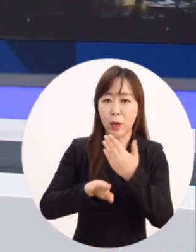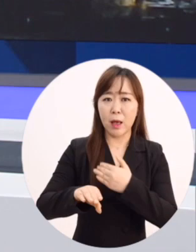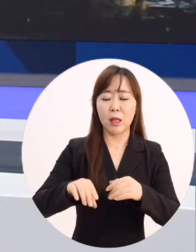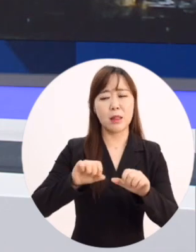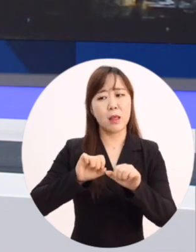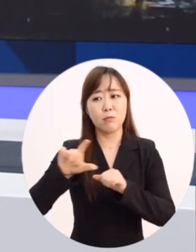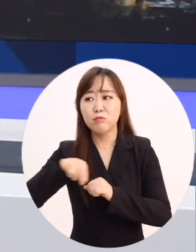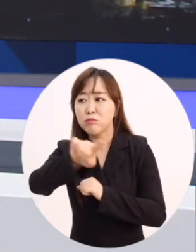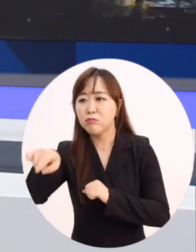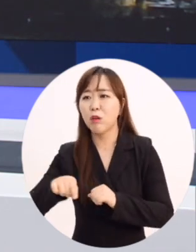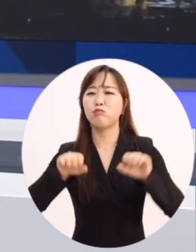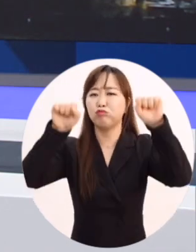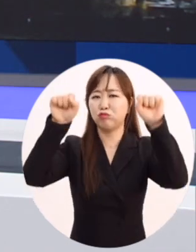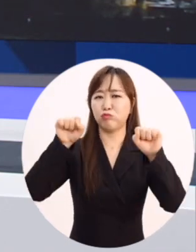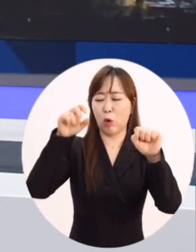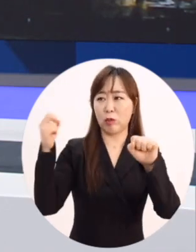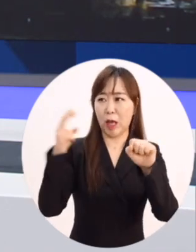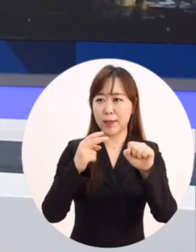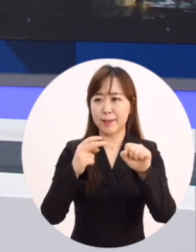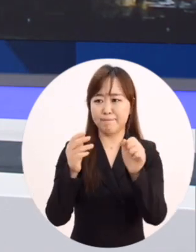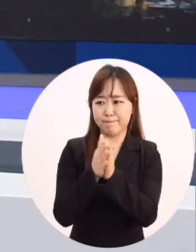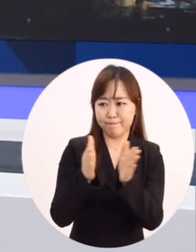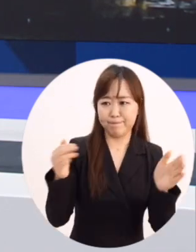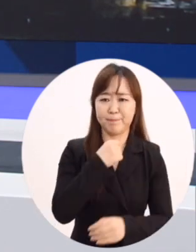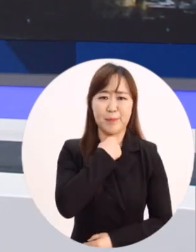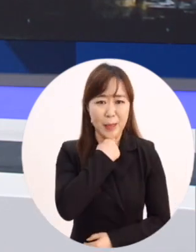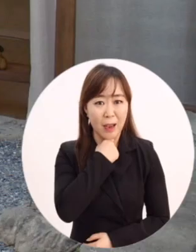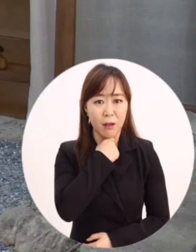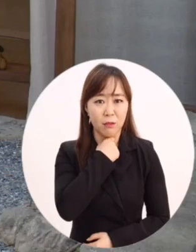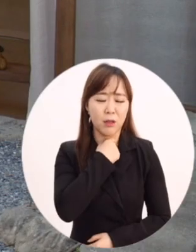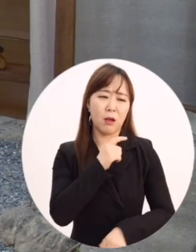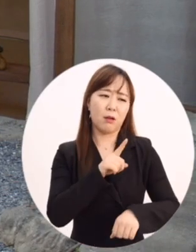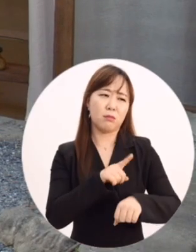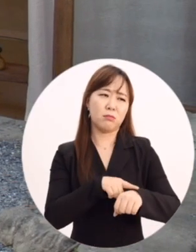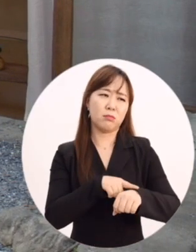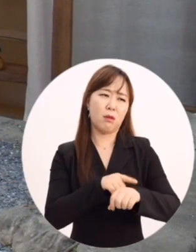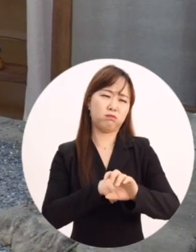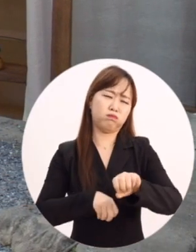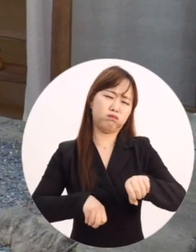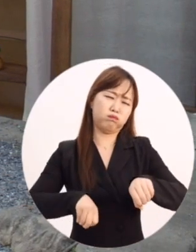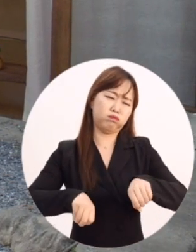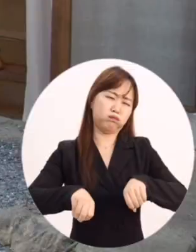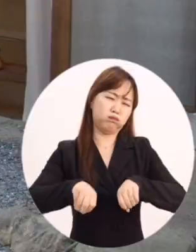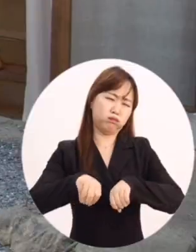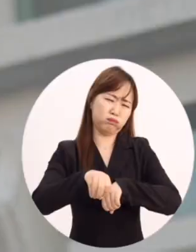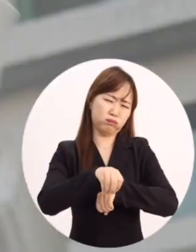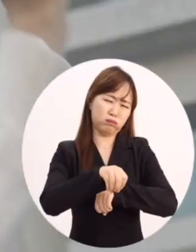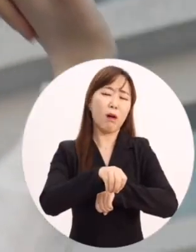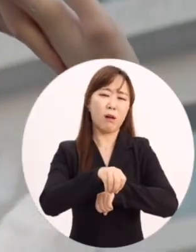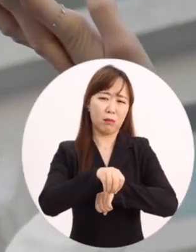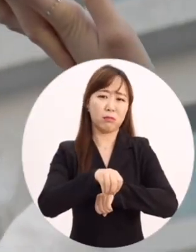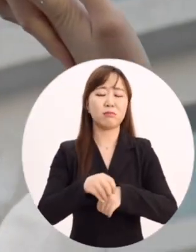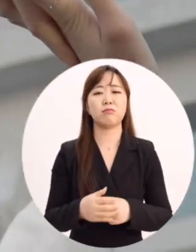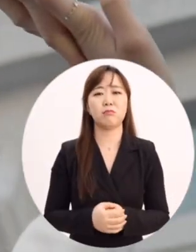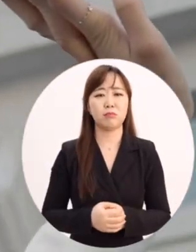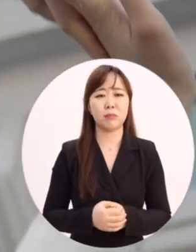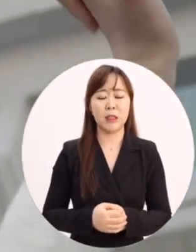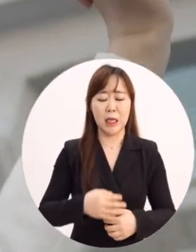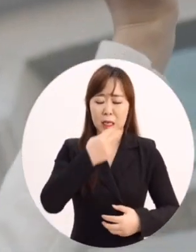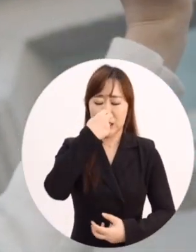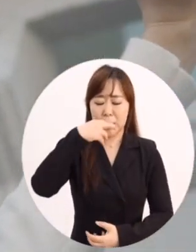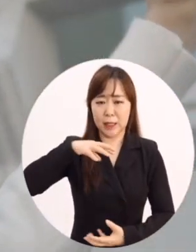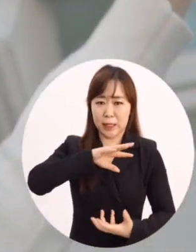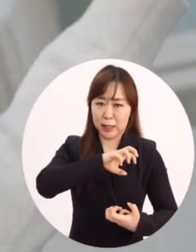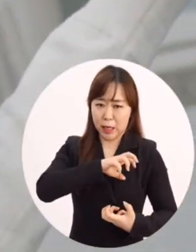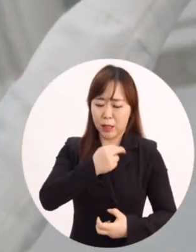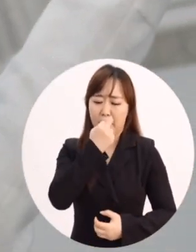일부 사람들은 특히 운동을 다시 시작하려고 할 때 시간이 오래 걸리는 것을 경험하게 되는데요. 심장이나